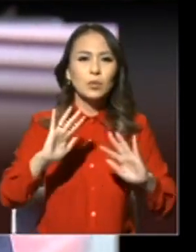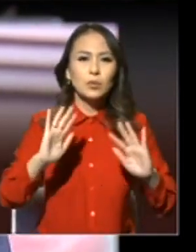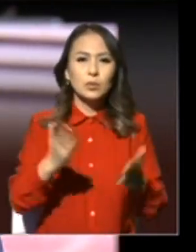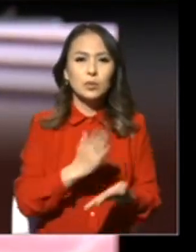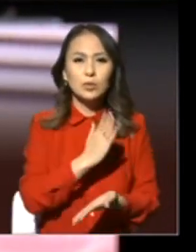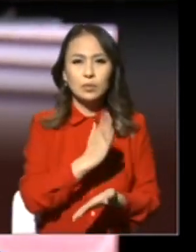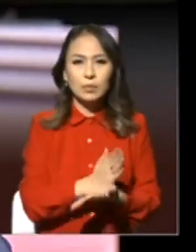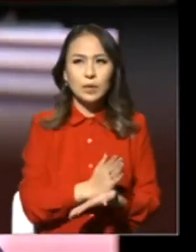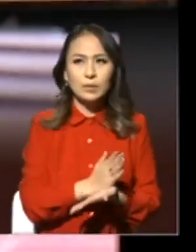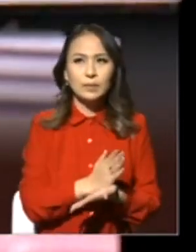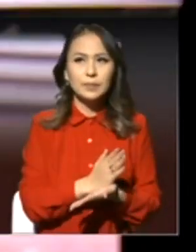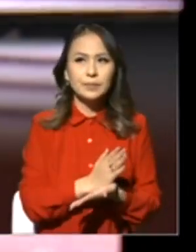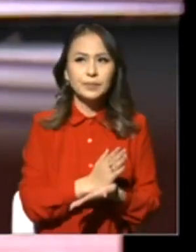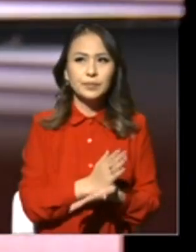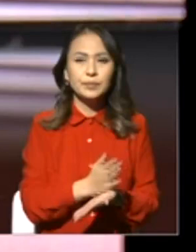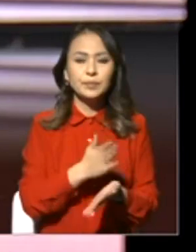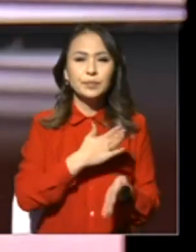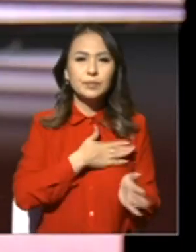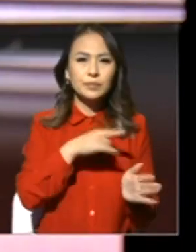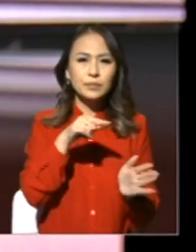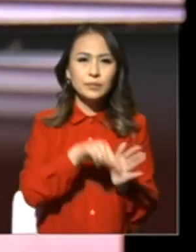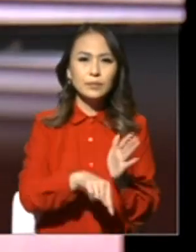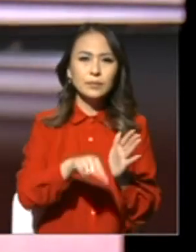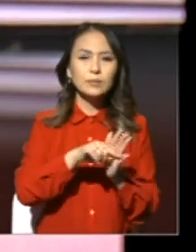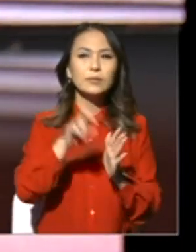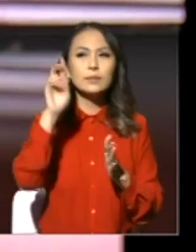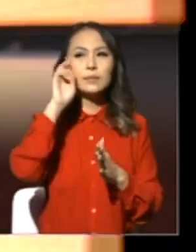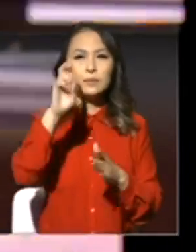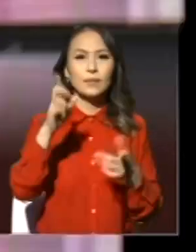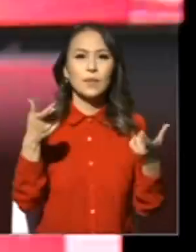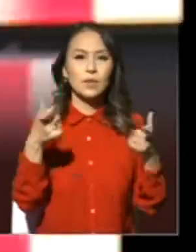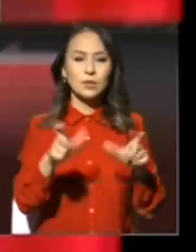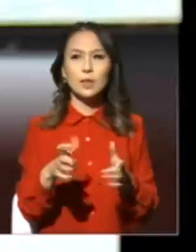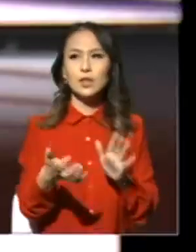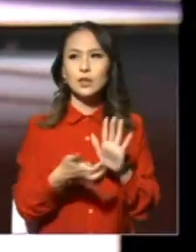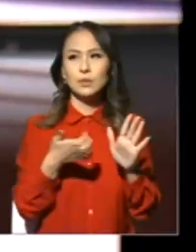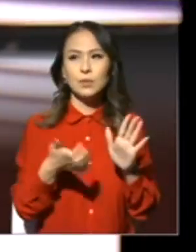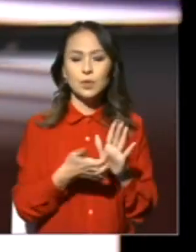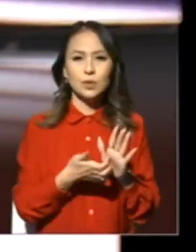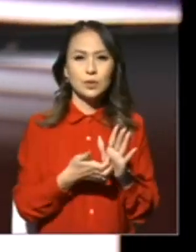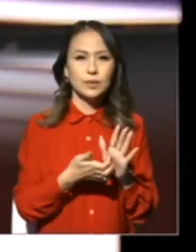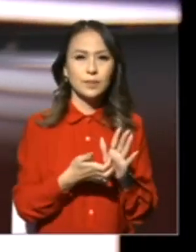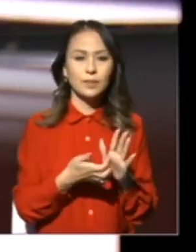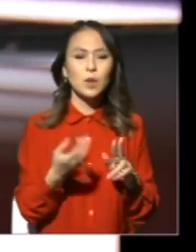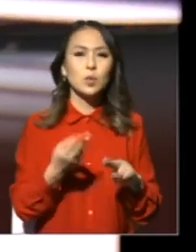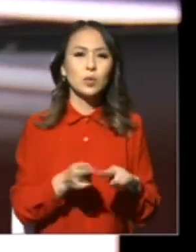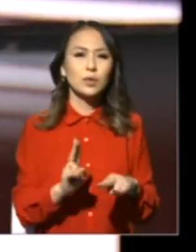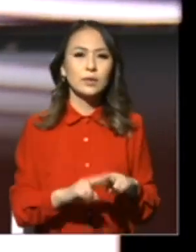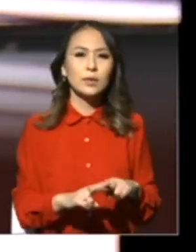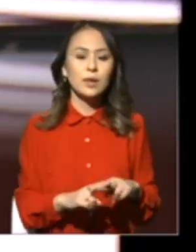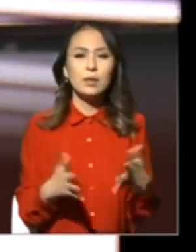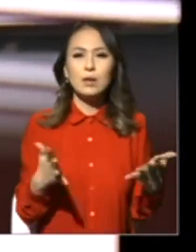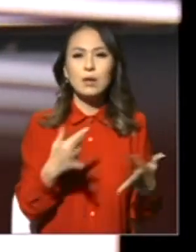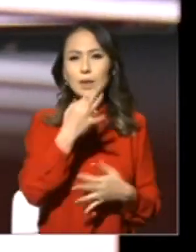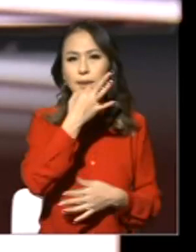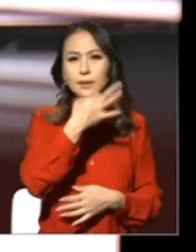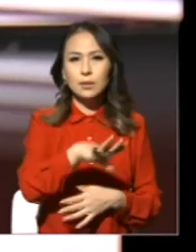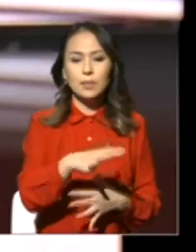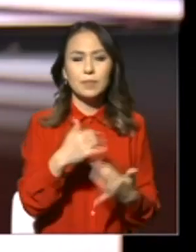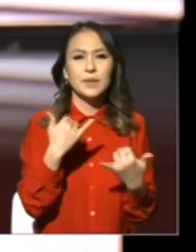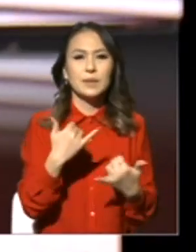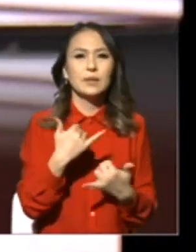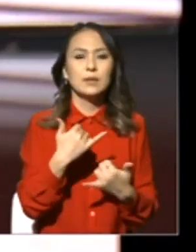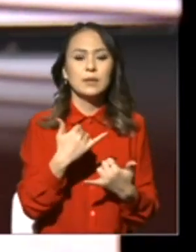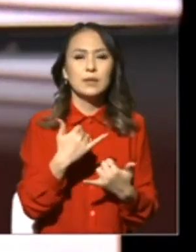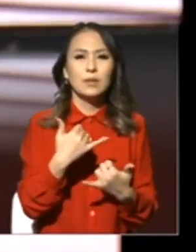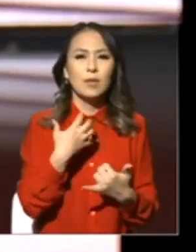жатыр. Ол біздің ішімізде мемлекетіміздің ішінде шектеу, яғни жетіспеушілікке алып келеді. Сондықтан енді қалай да болса да қазіргі таңда